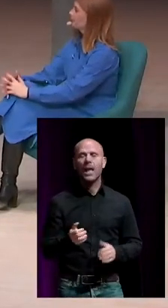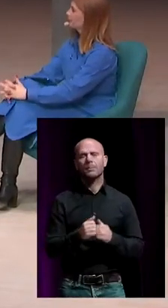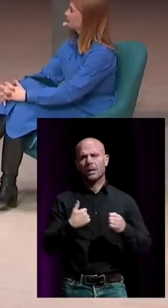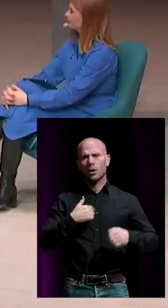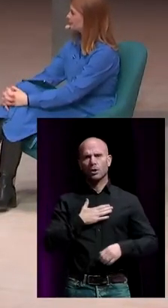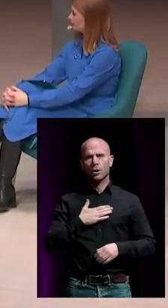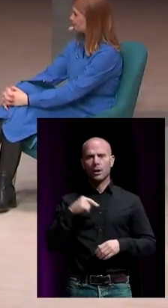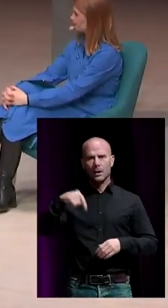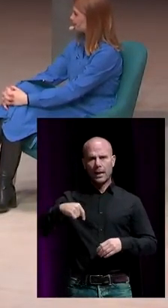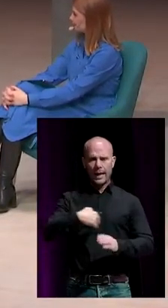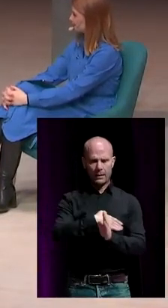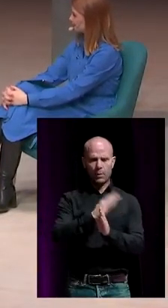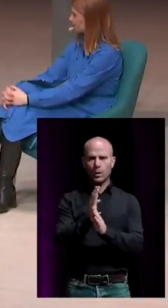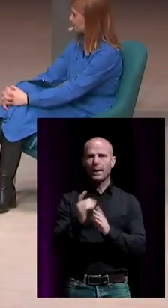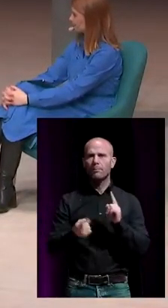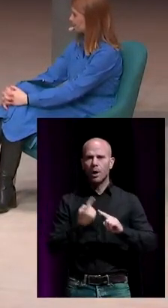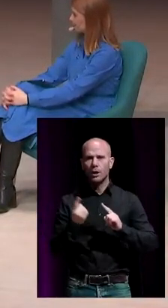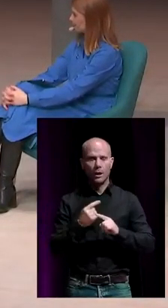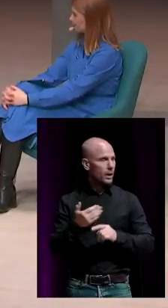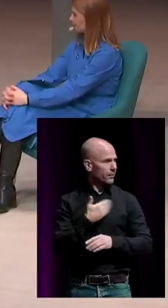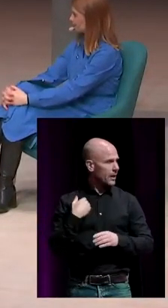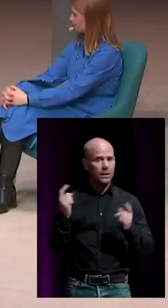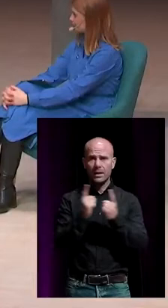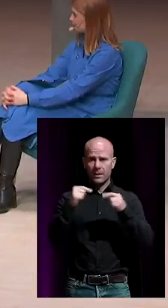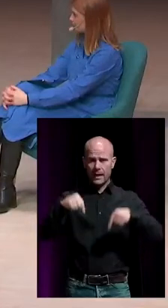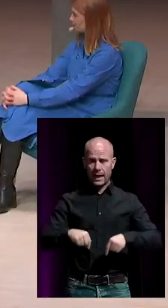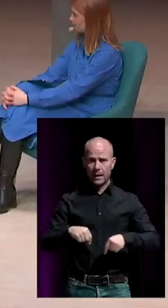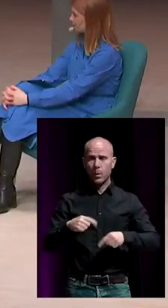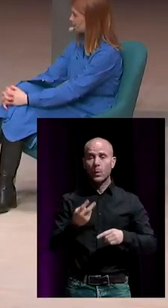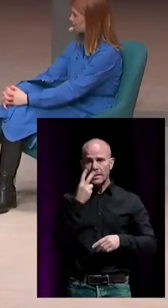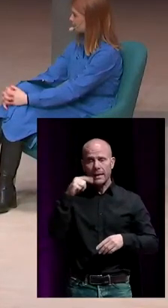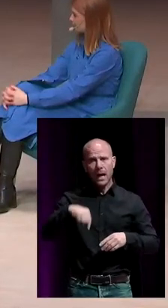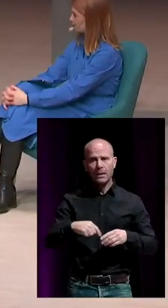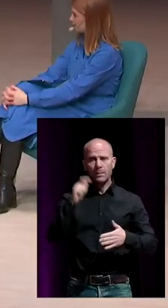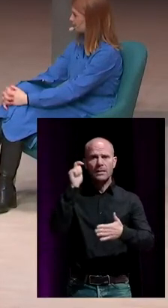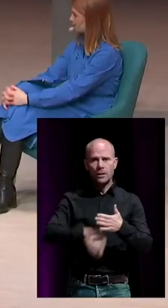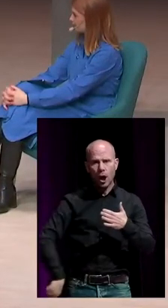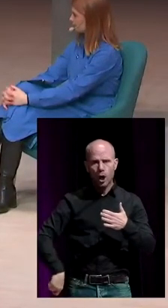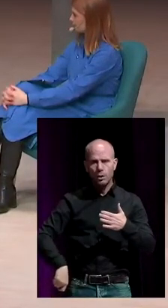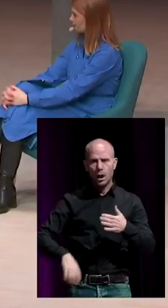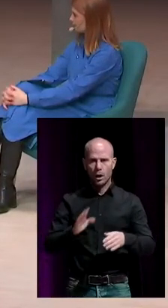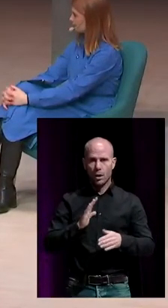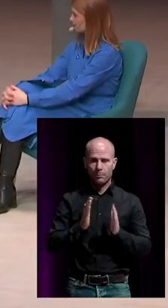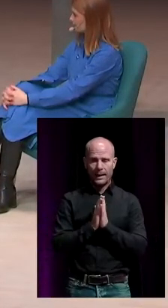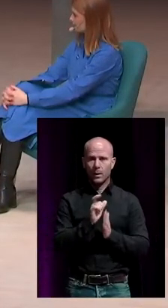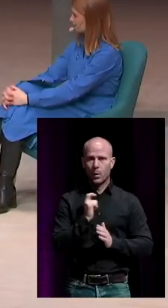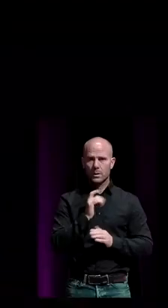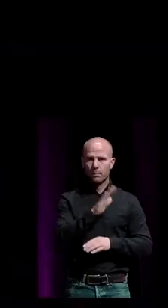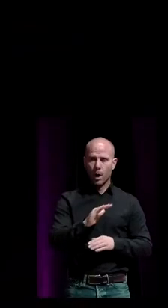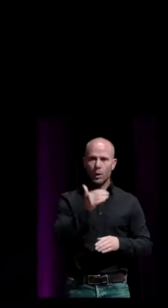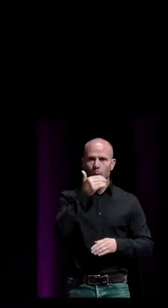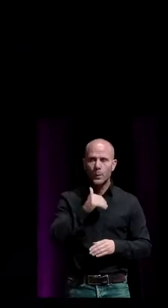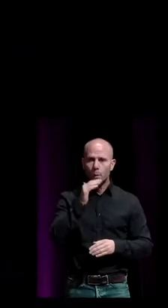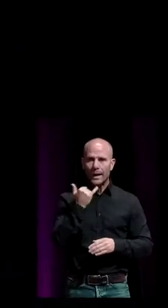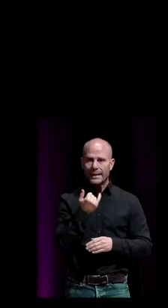här morgonen blev en början faktiskt, där vi har samlats och att vi ser det här som en början och att vi nu har med oss barn och unga här i det